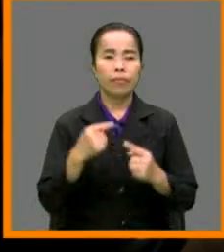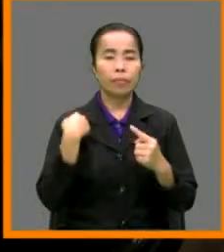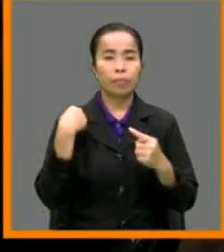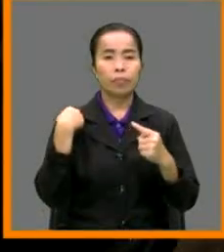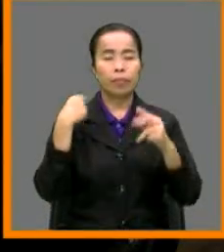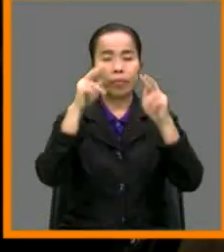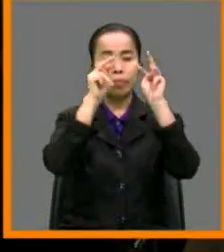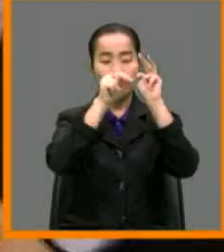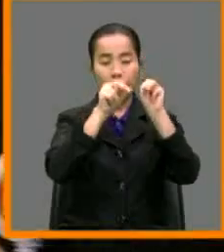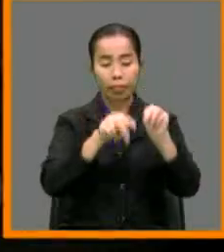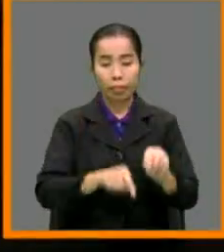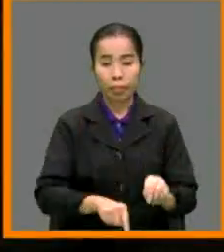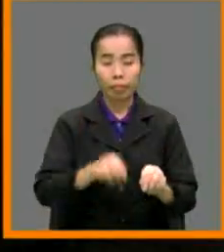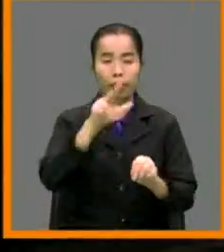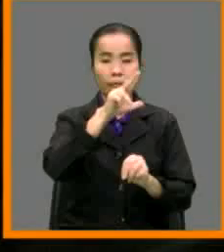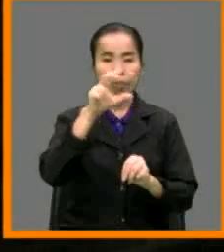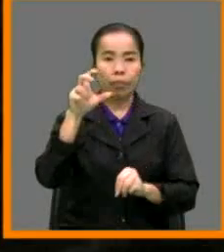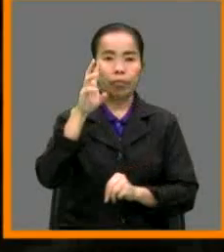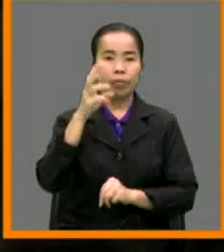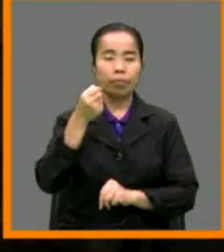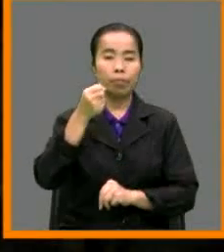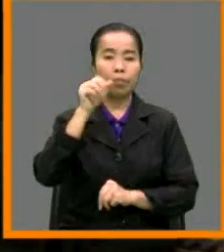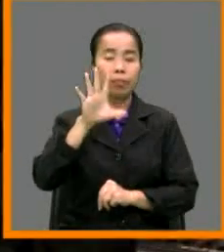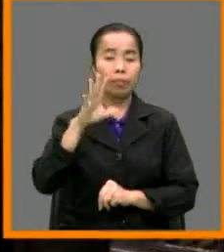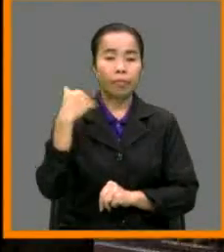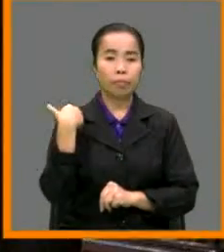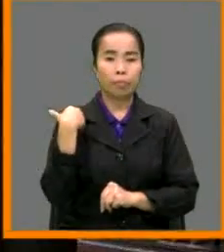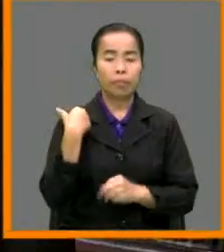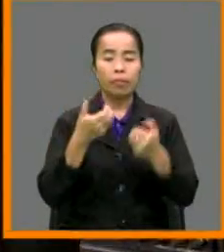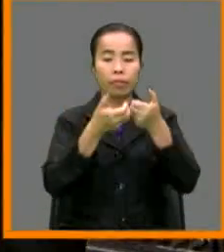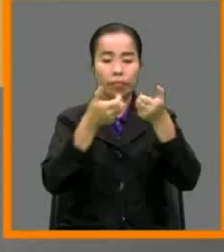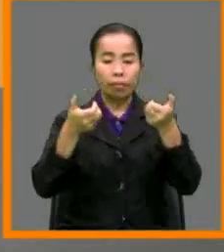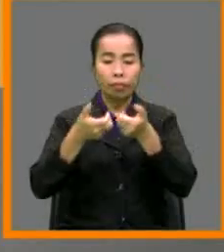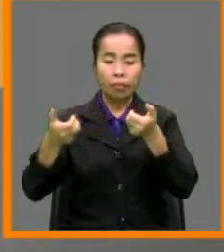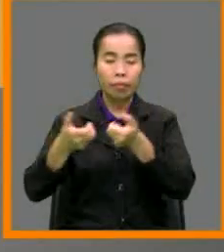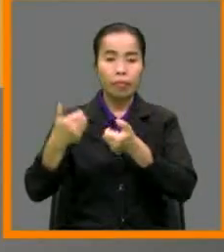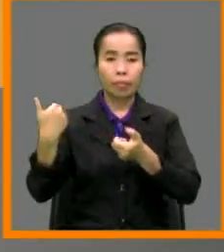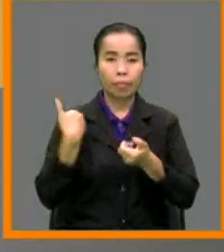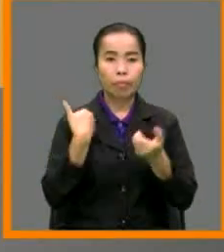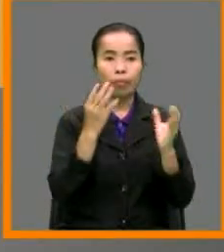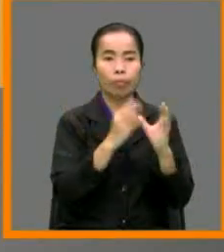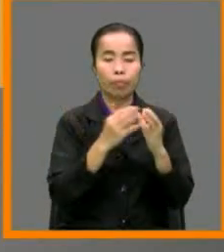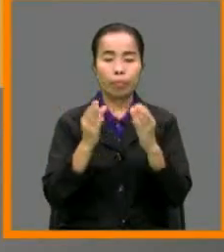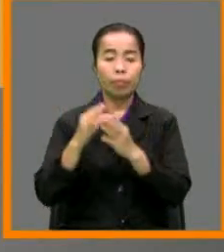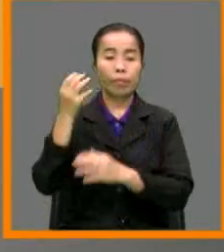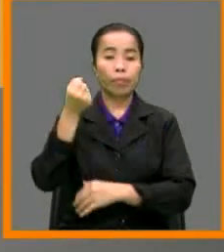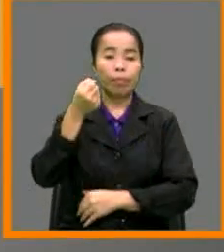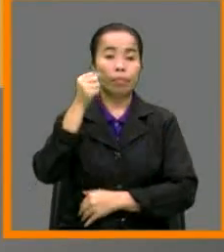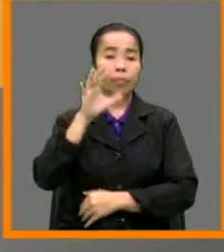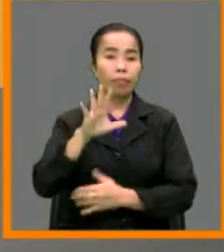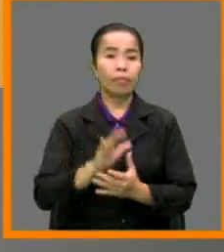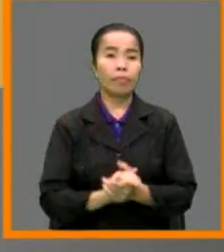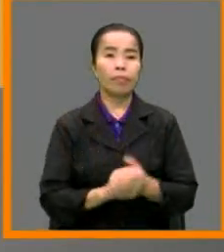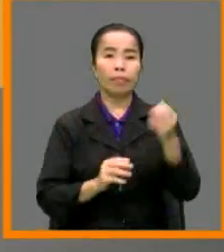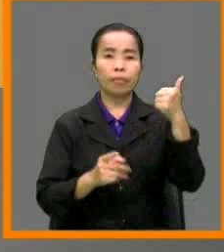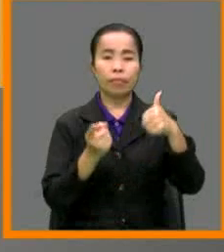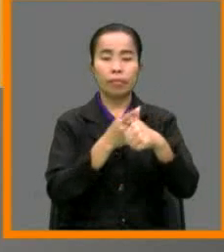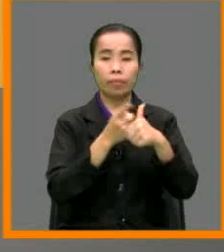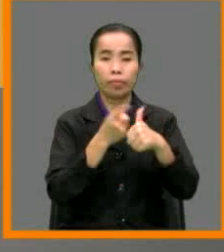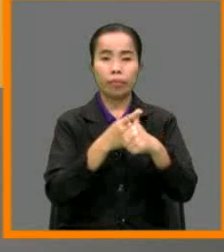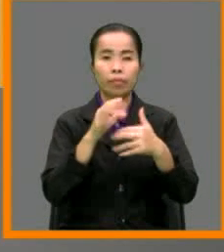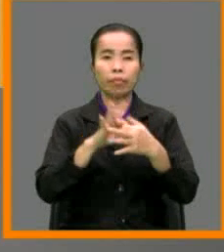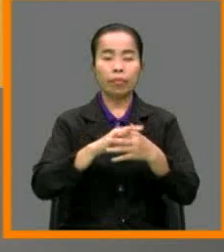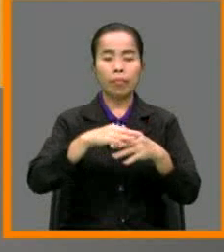315มาตราของร่างรัฐธรรมนูญฉบับนี้สามารถแยกออกได้4ภาคภาคแรกคือการสร้างพลเมืองให้เป็นใ